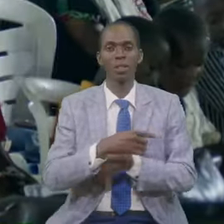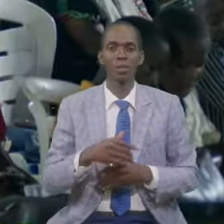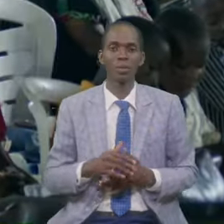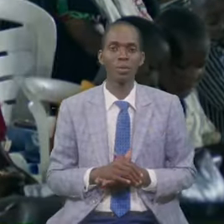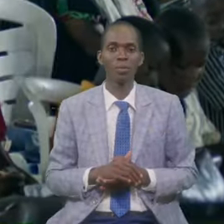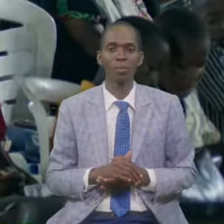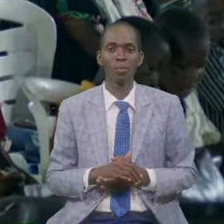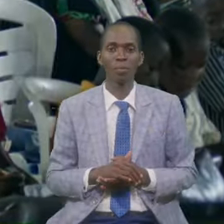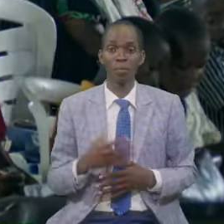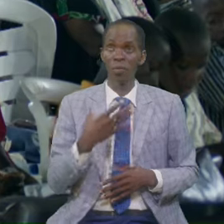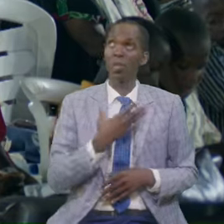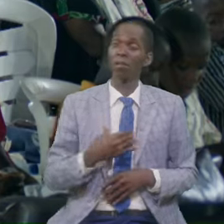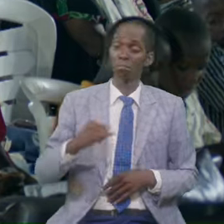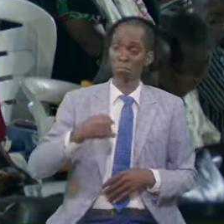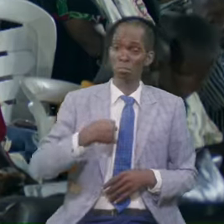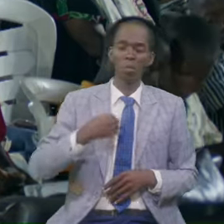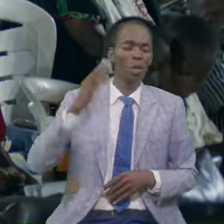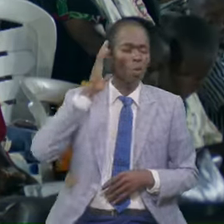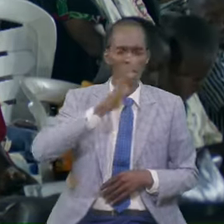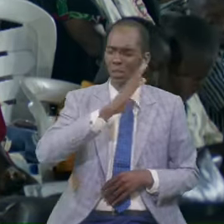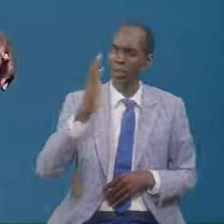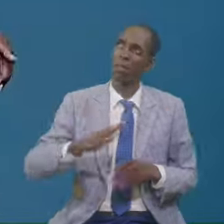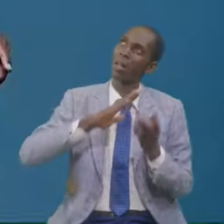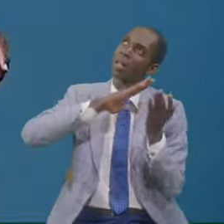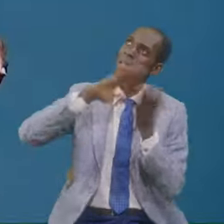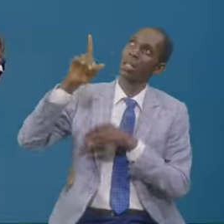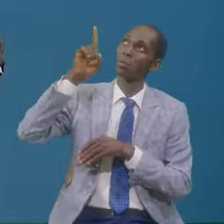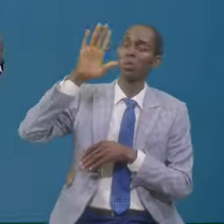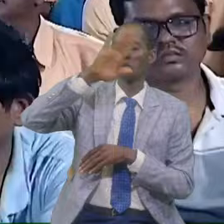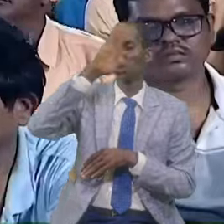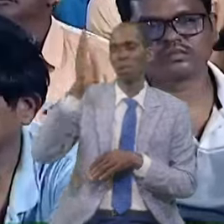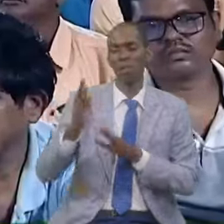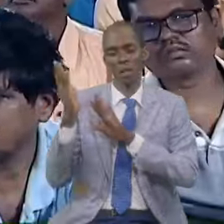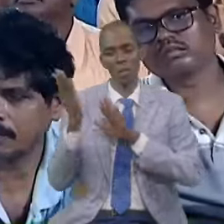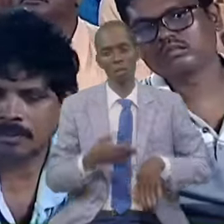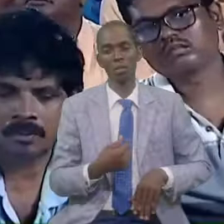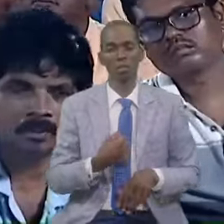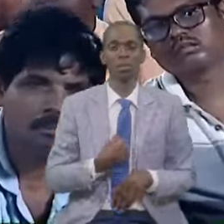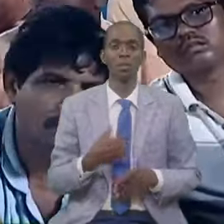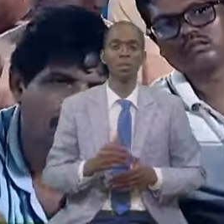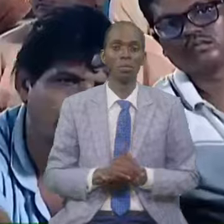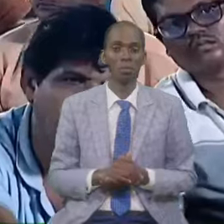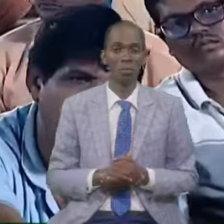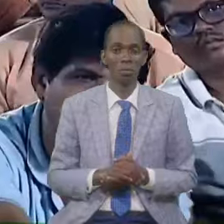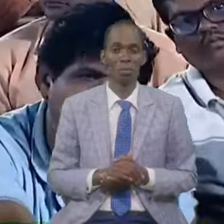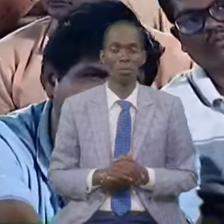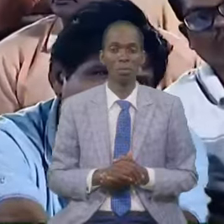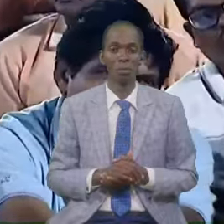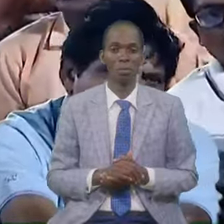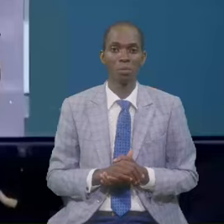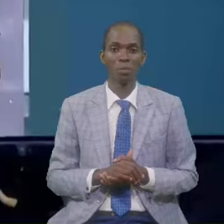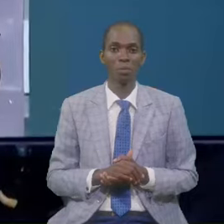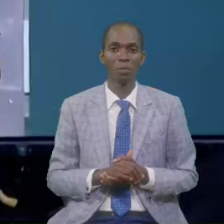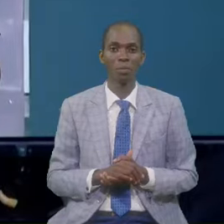will never leave him and he will never leave me. నేను ఆయన ఎప్పటికీ విడిచిపెట్టను. ఆయన నన్ను ఎప్పటికీ